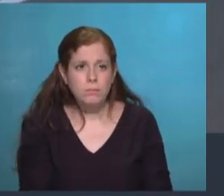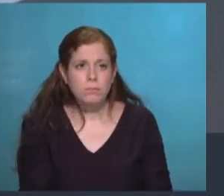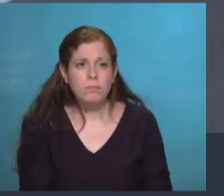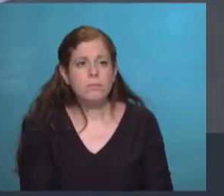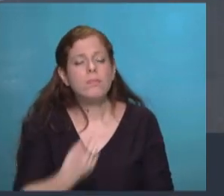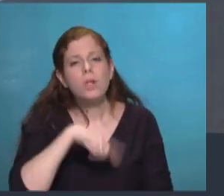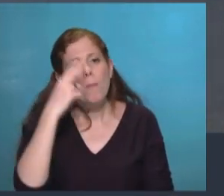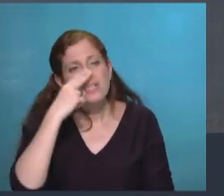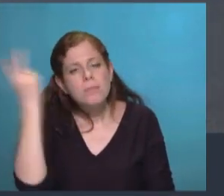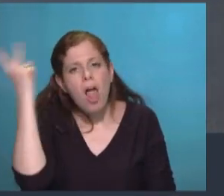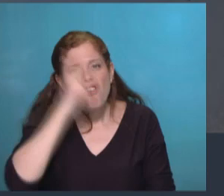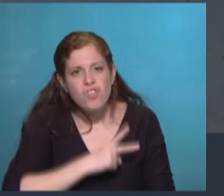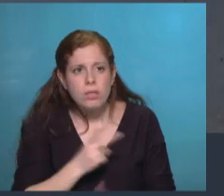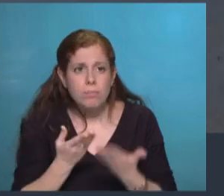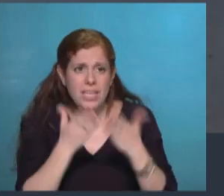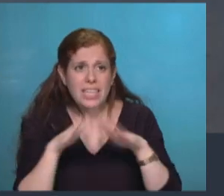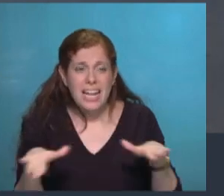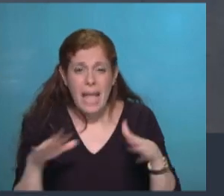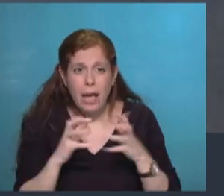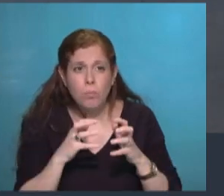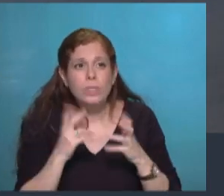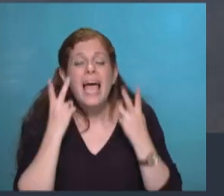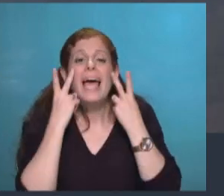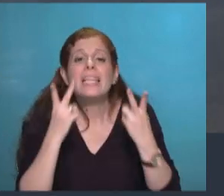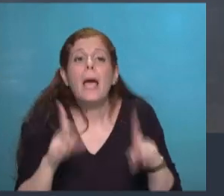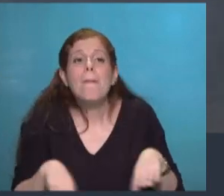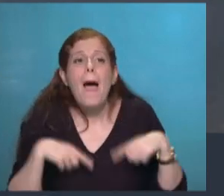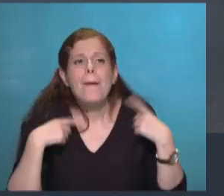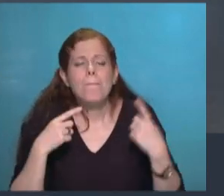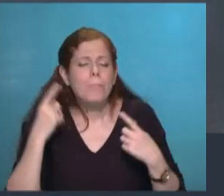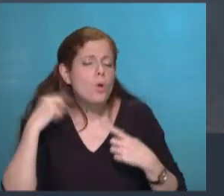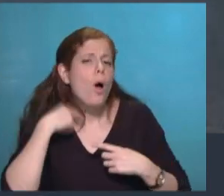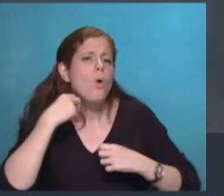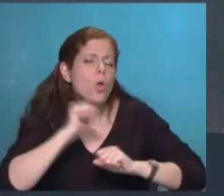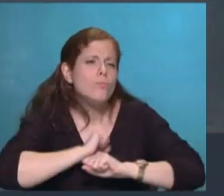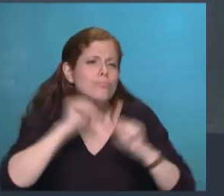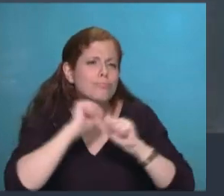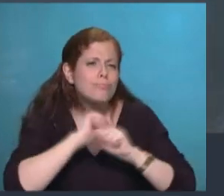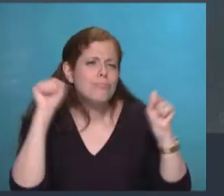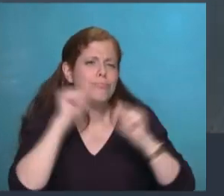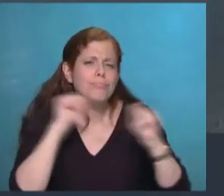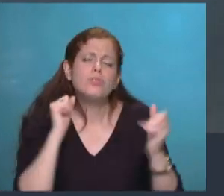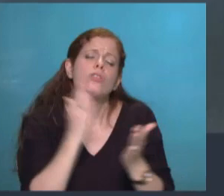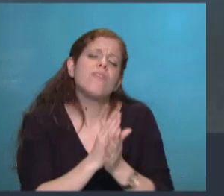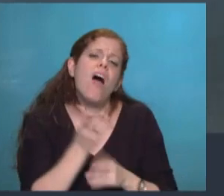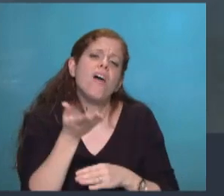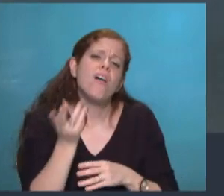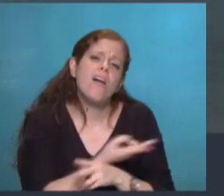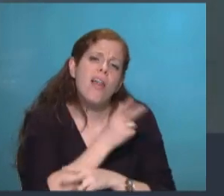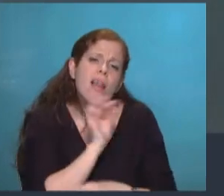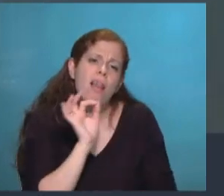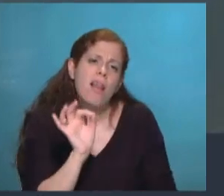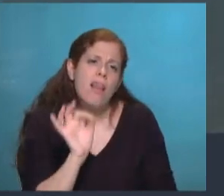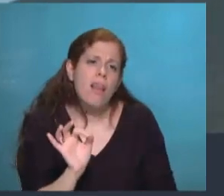אנחנו מנסים להבין בעזרת ילדי הקיבוץ איך נראים החיים בתוך קולות הפיצוץ האדירים שכבר הפכו לחלק מהנוף,